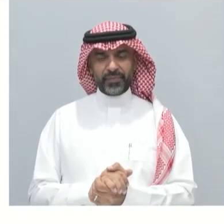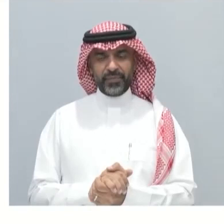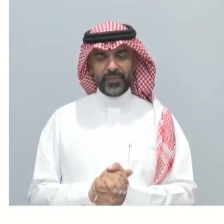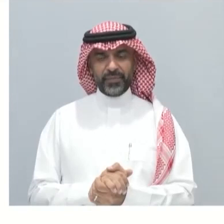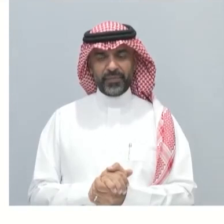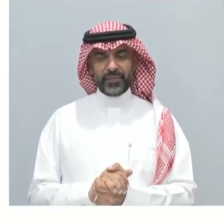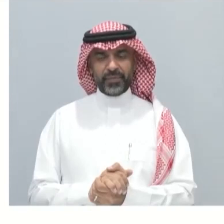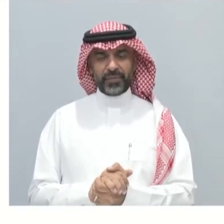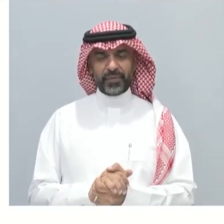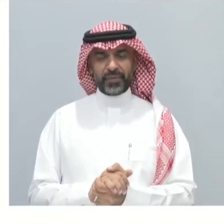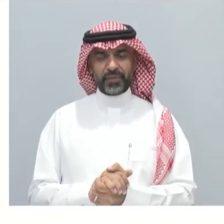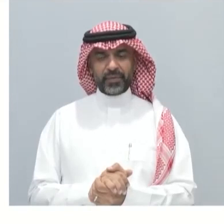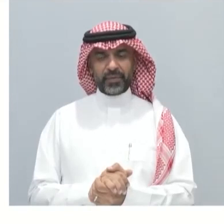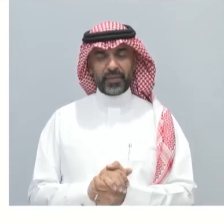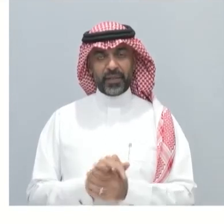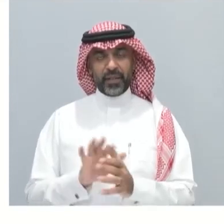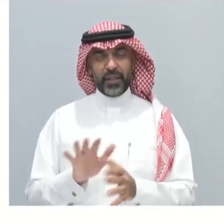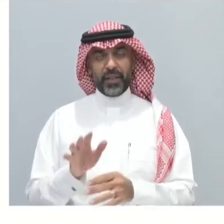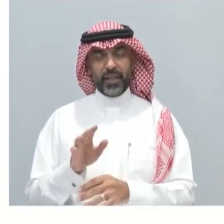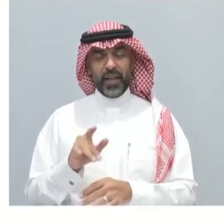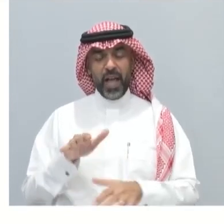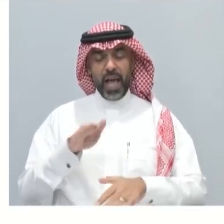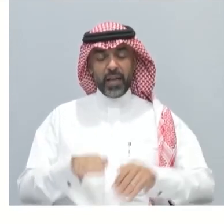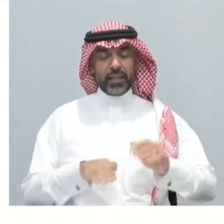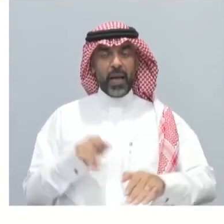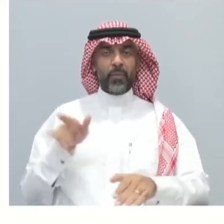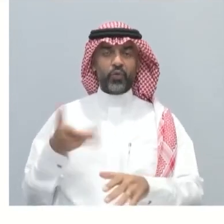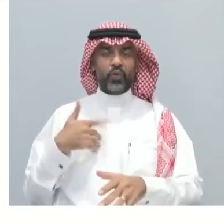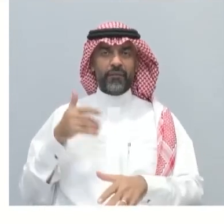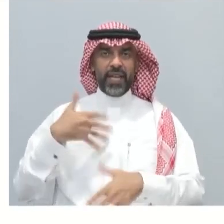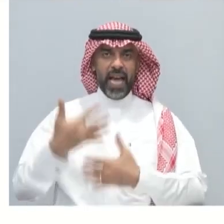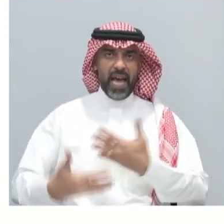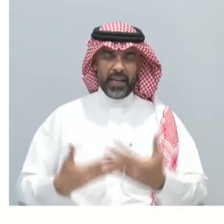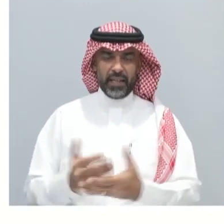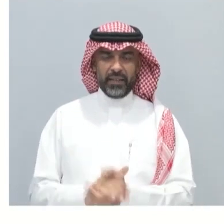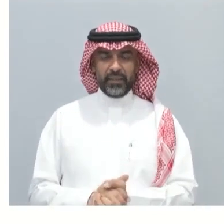اذا ازواج الاقدام تستخدم في عمليه ماذا